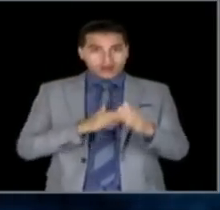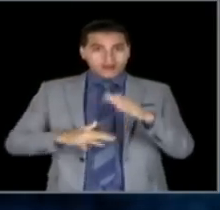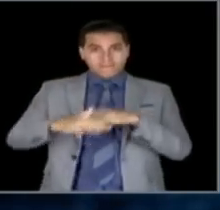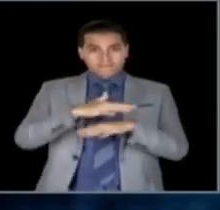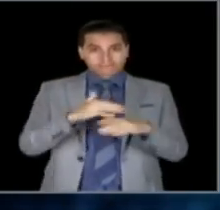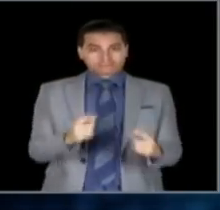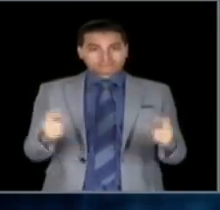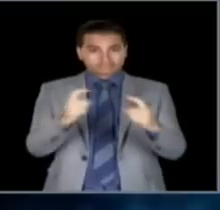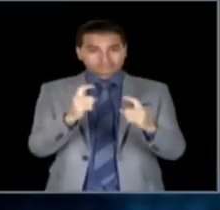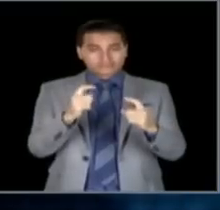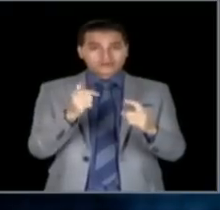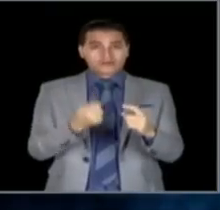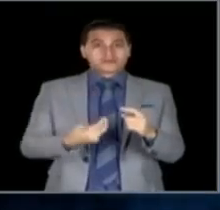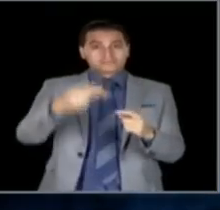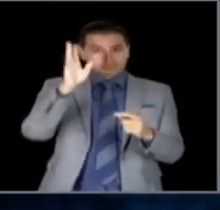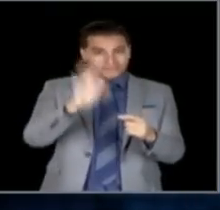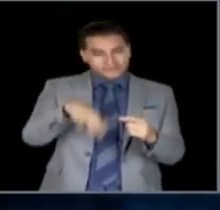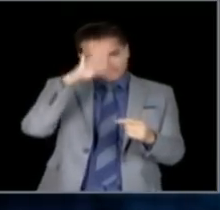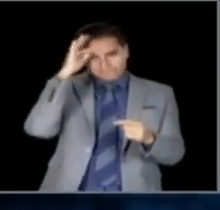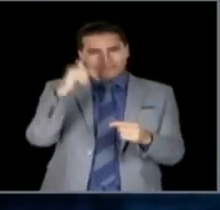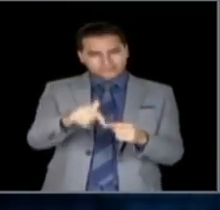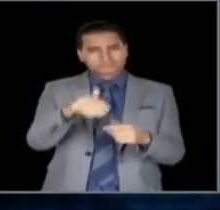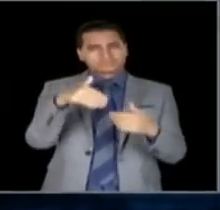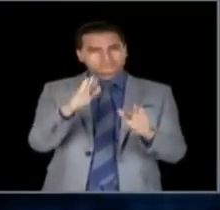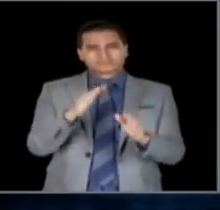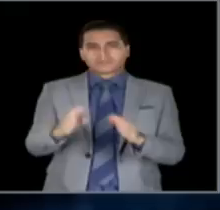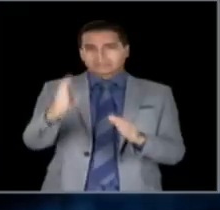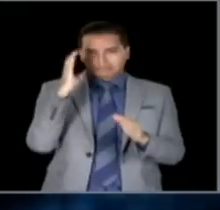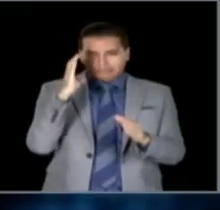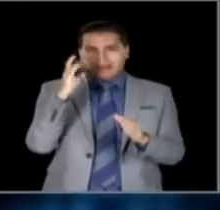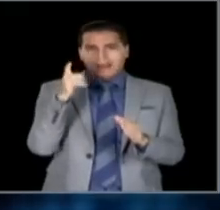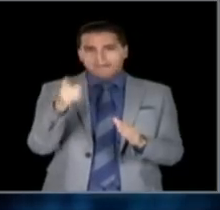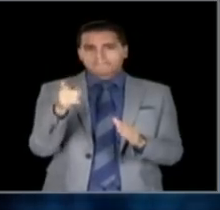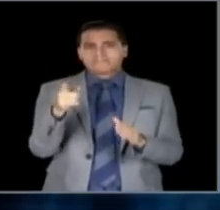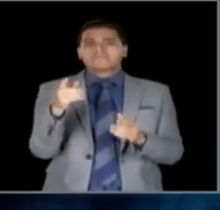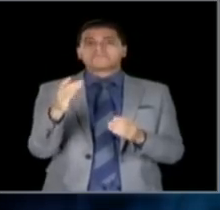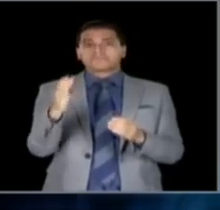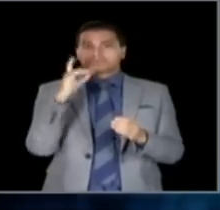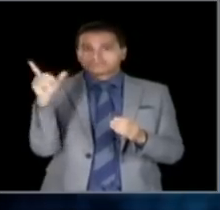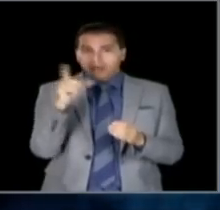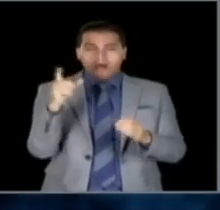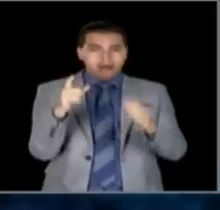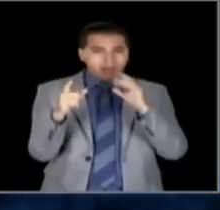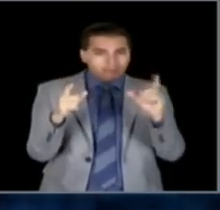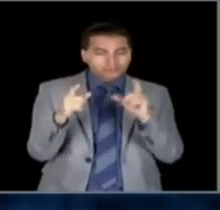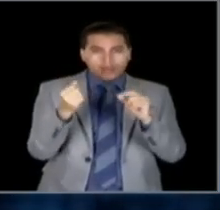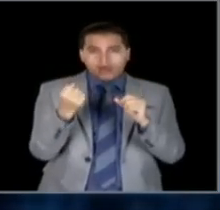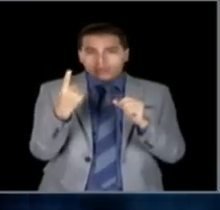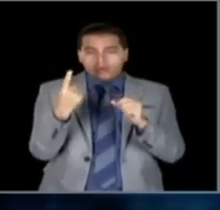في بطولة العباقرة أصحاب هتساوي مبلغ نقد. في مرحلة المجموعات كل نقطة